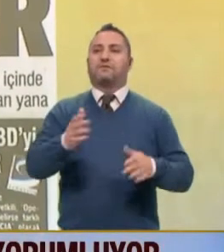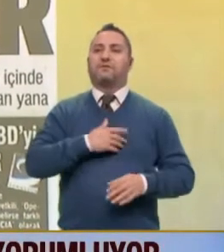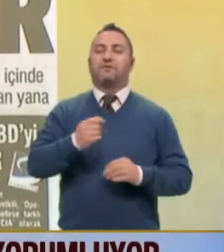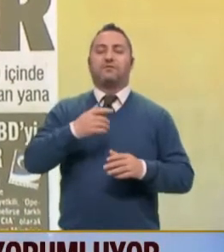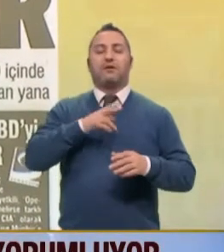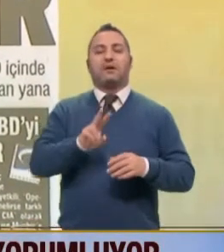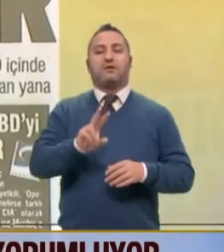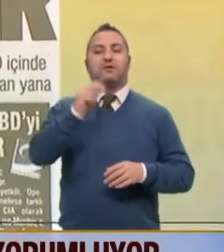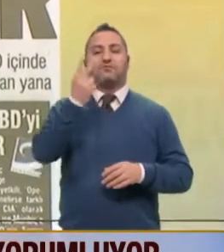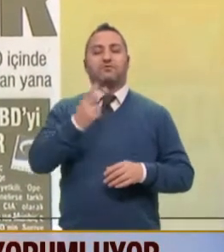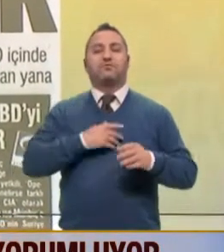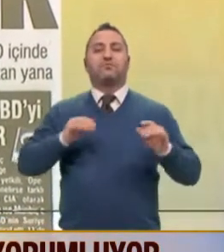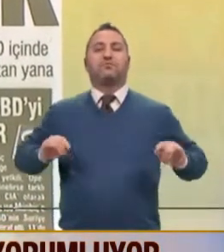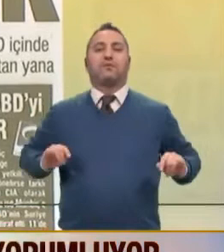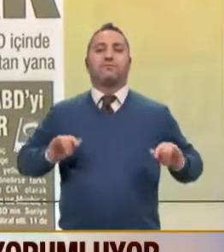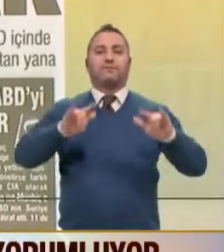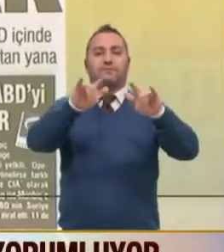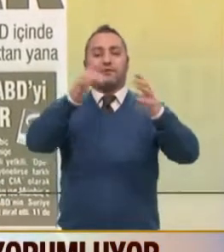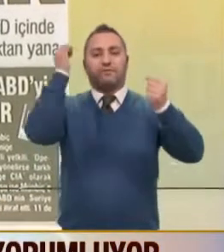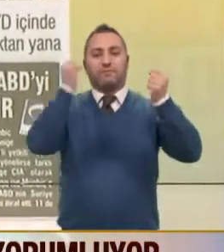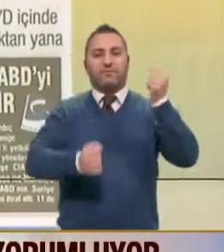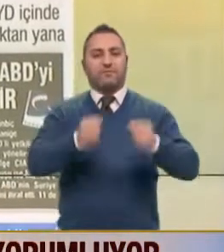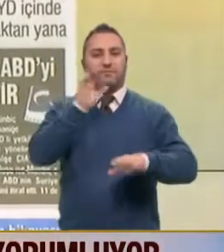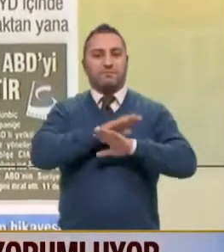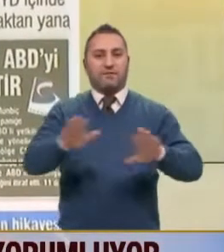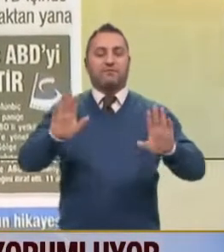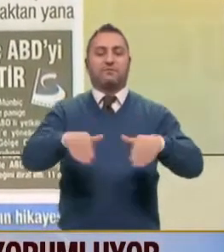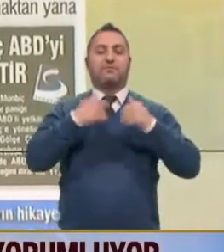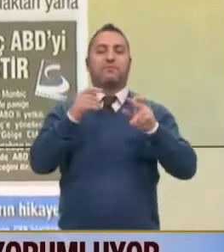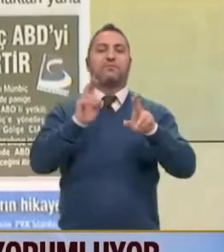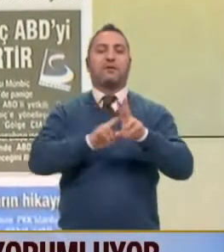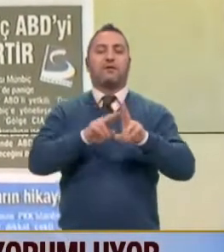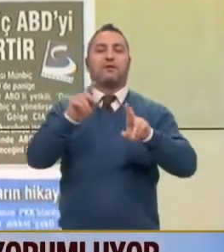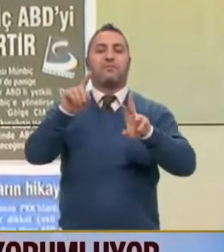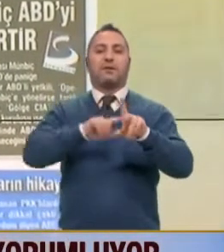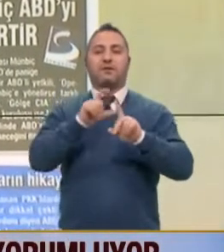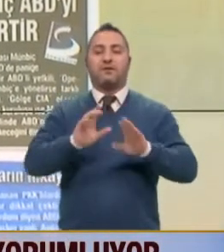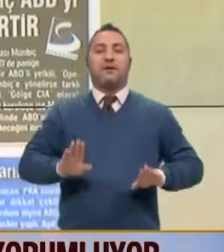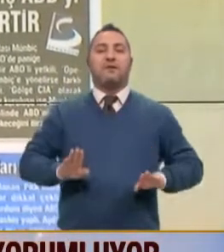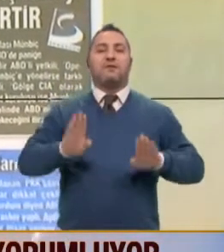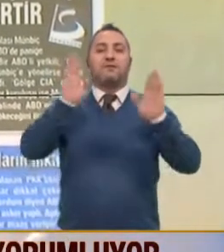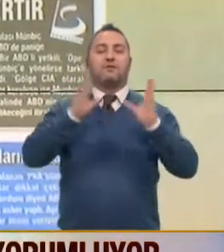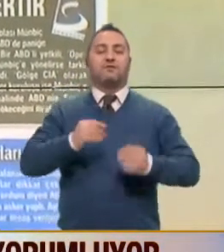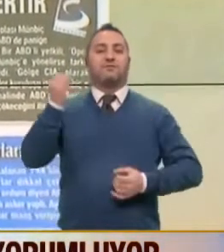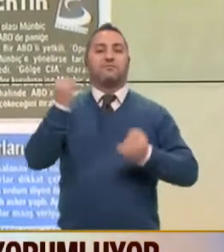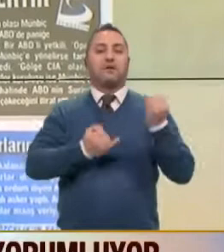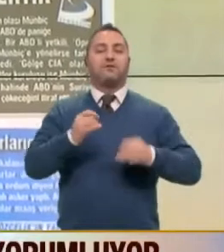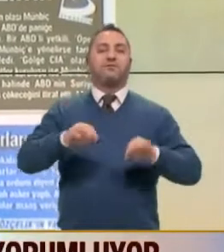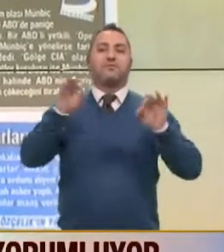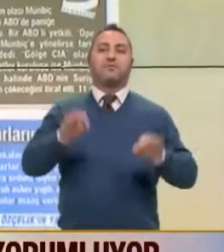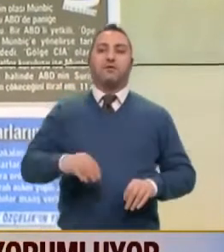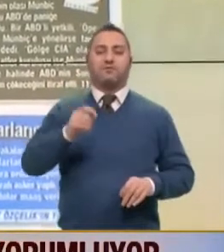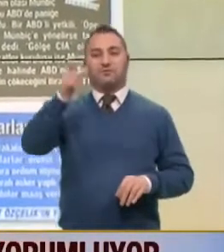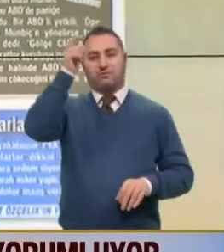eden Zeytin Dalı Harekatı'nın başarıyla sürmesi PKK-PYD içinde teslim olma tartışması başlattı. Bazı gruplar Türk